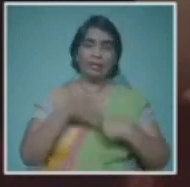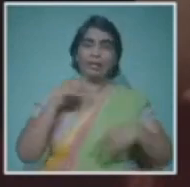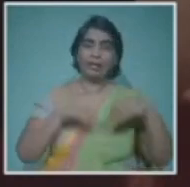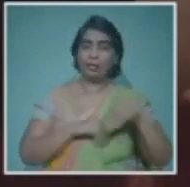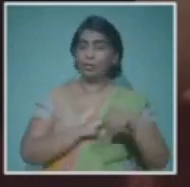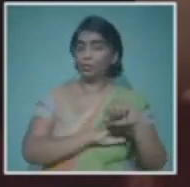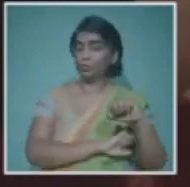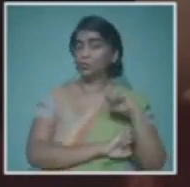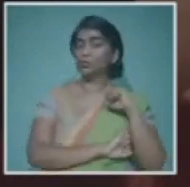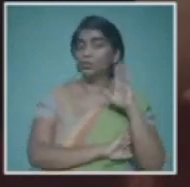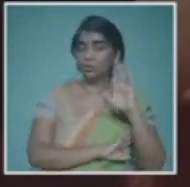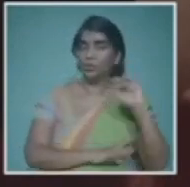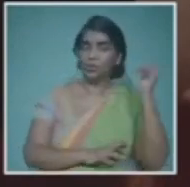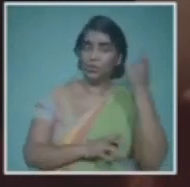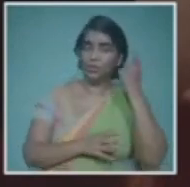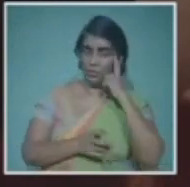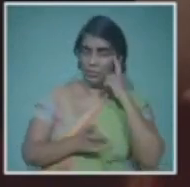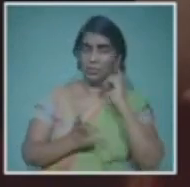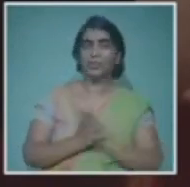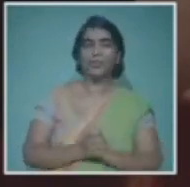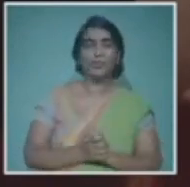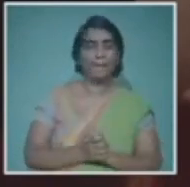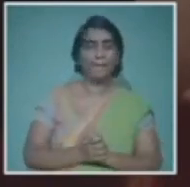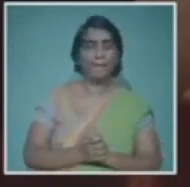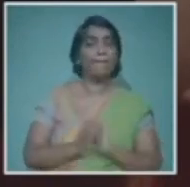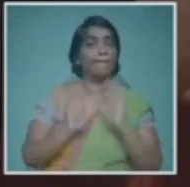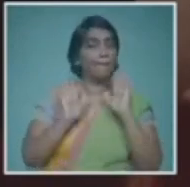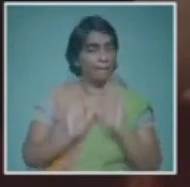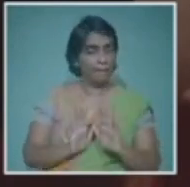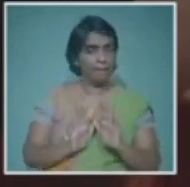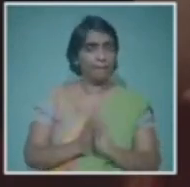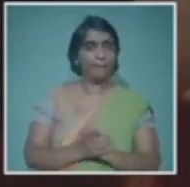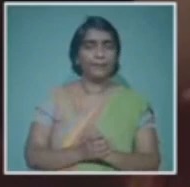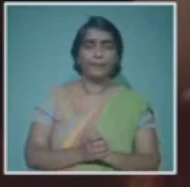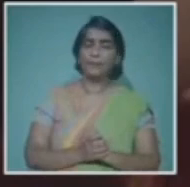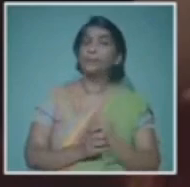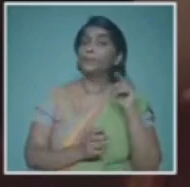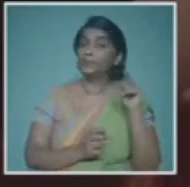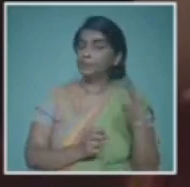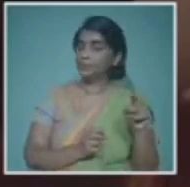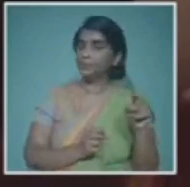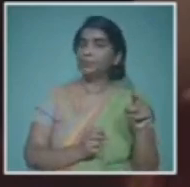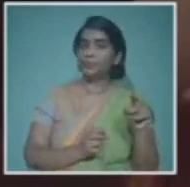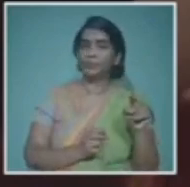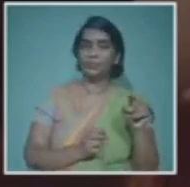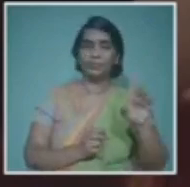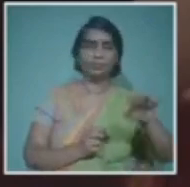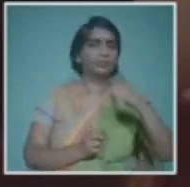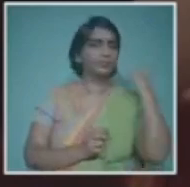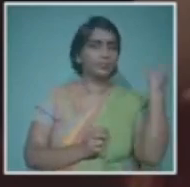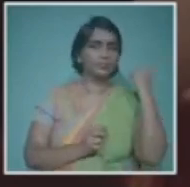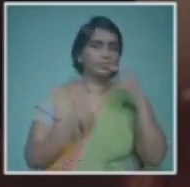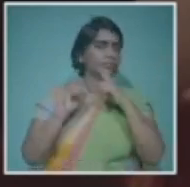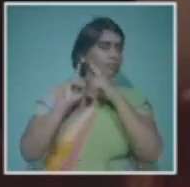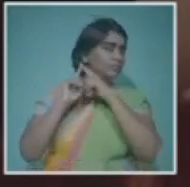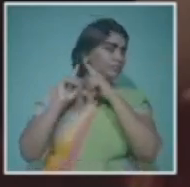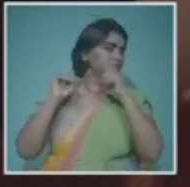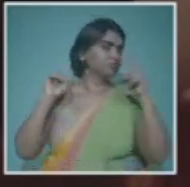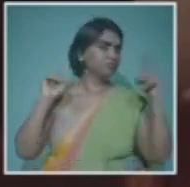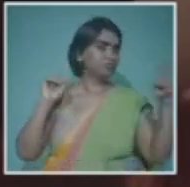ප්‍රබල තරුවක් බව අපි සියලු දෙනාම දන්නවා. නමුත් එතුමන් කළේ කතාවේ මුල සිට අග